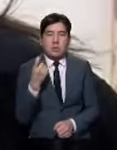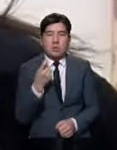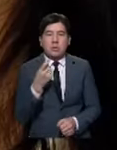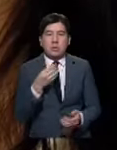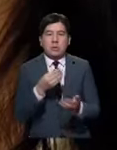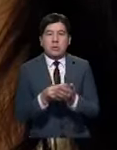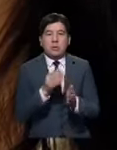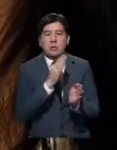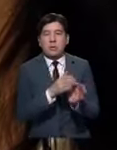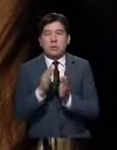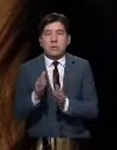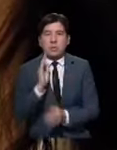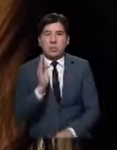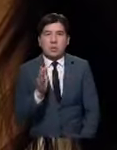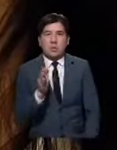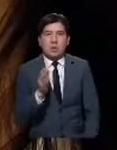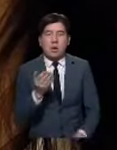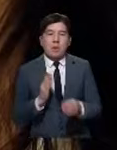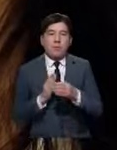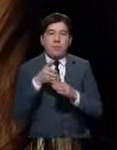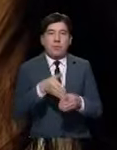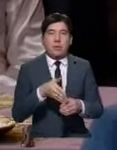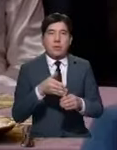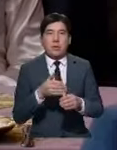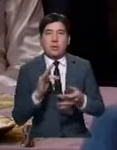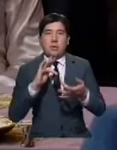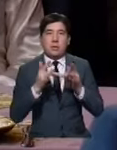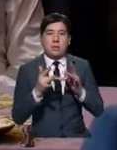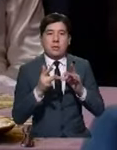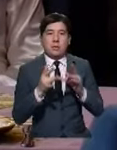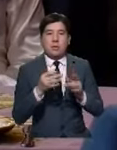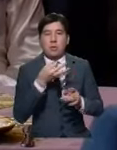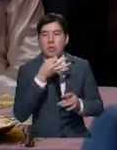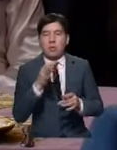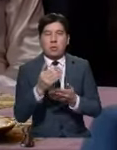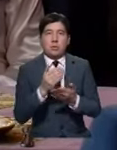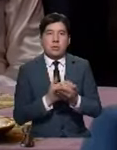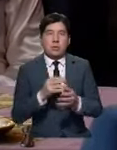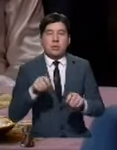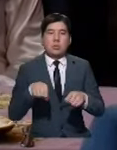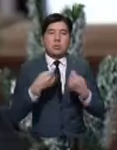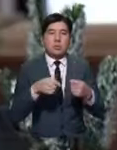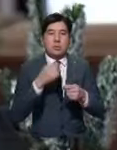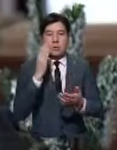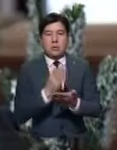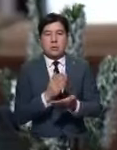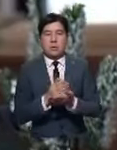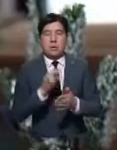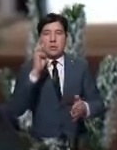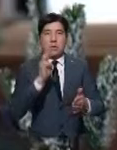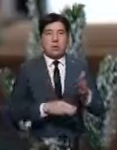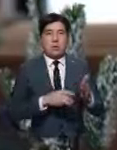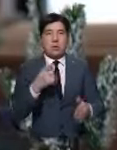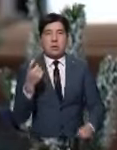бөледі. Караокеге келген қонақтар интернеттен өздері қалаған әнді қосып алса да құқық бұзылады. Бұл кезде де айыппұл караоке